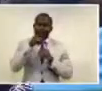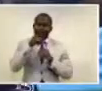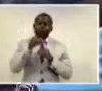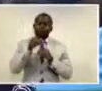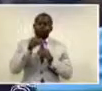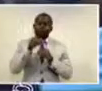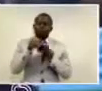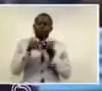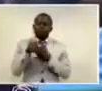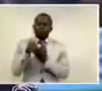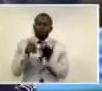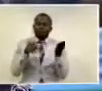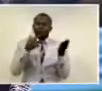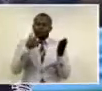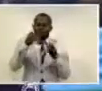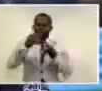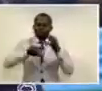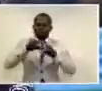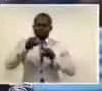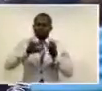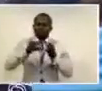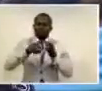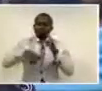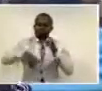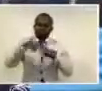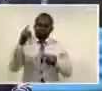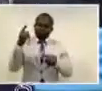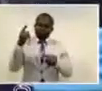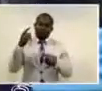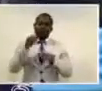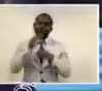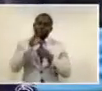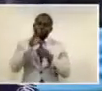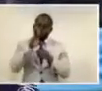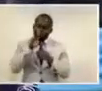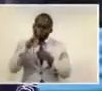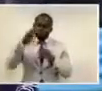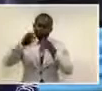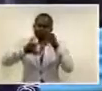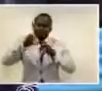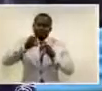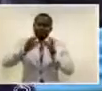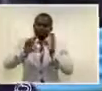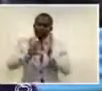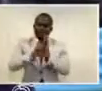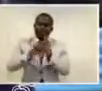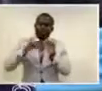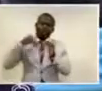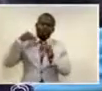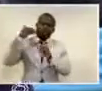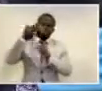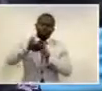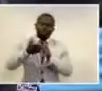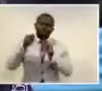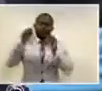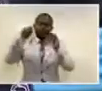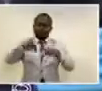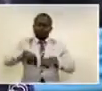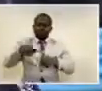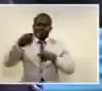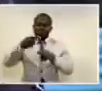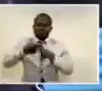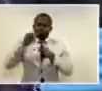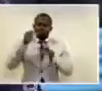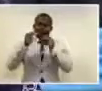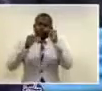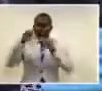kuturega araturega turaburana turatsinda turategereza imanza ziba n'itegeko nyuma yaza kuza yitwaje